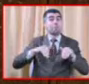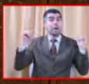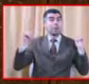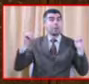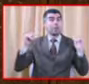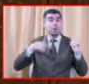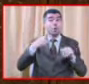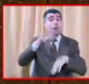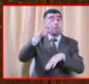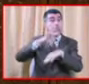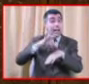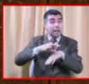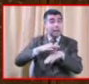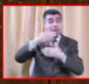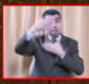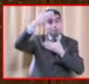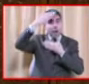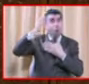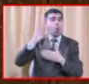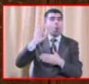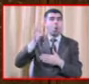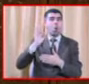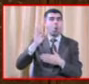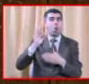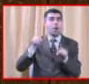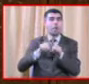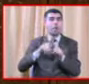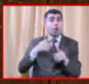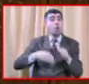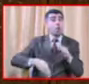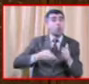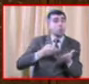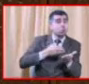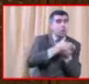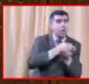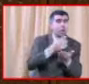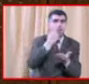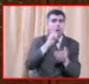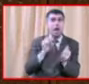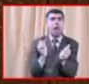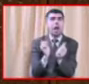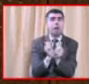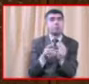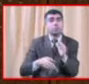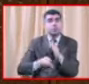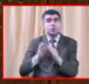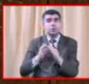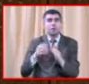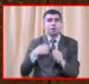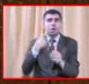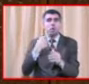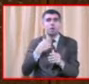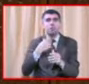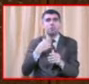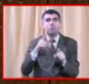يعقل انه مريض مغربي ديالنا غيجي المستشفى نقولوا ليه دخل ولا خرج ولا غندوك الحبس؟ الا قالها ما قلتش ما تقالش، انا غير تنقول